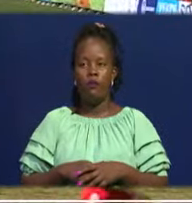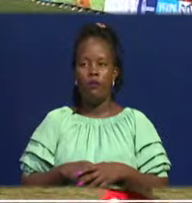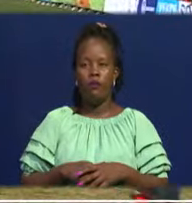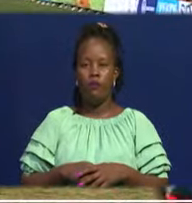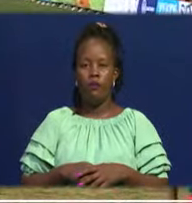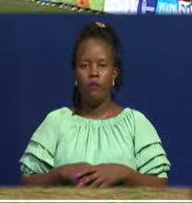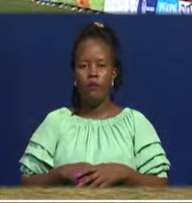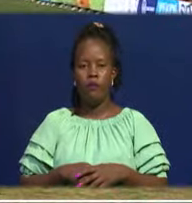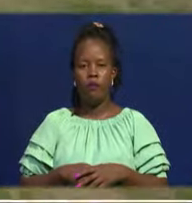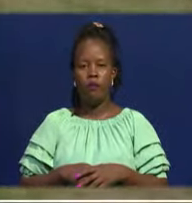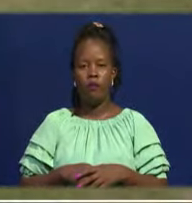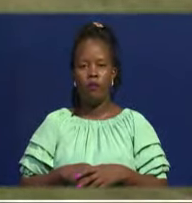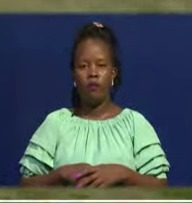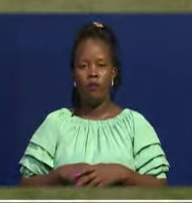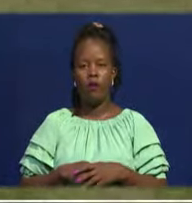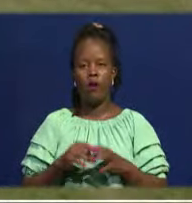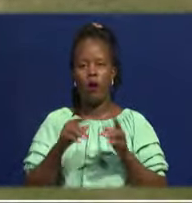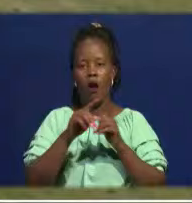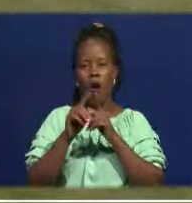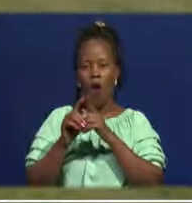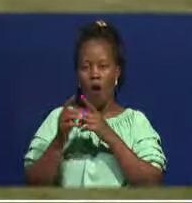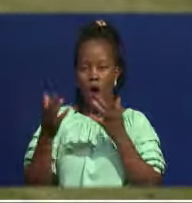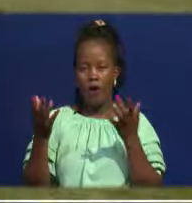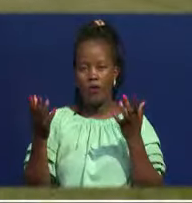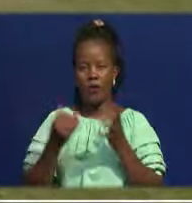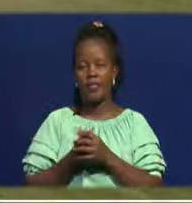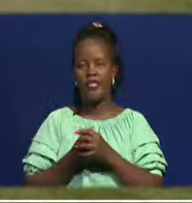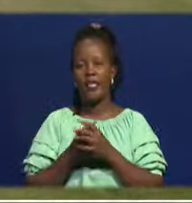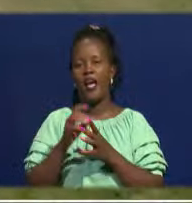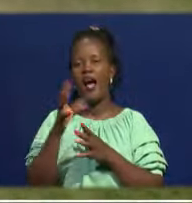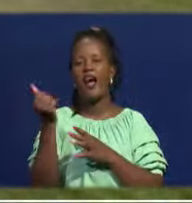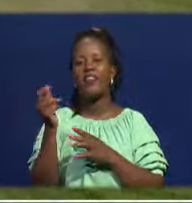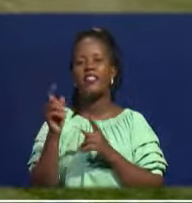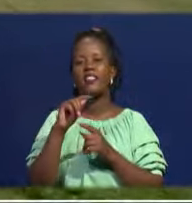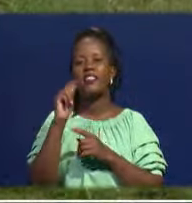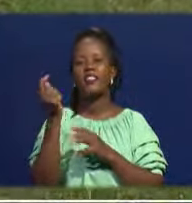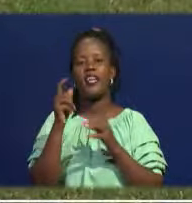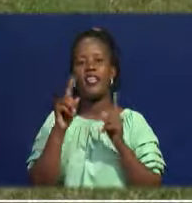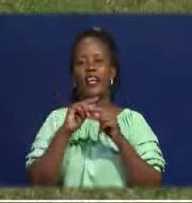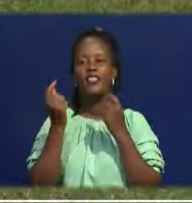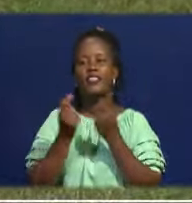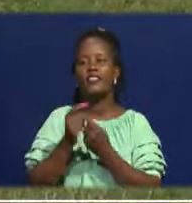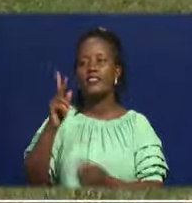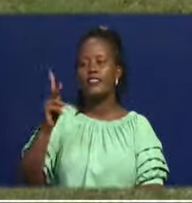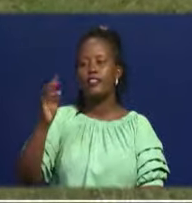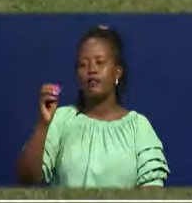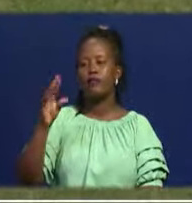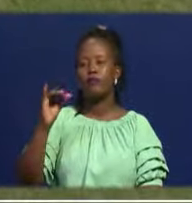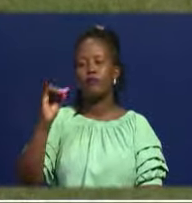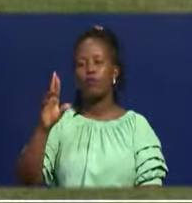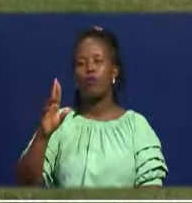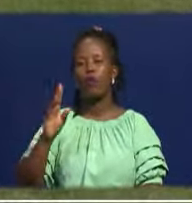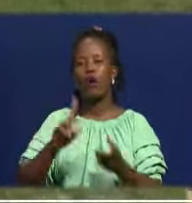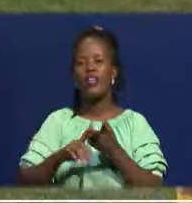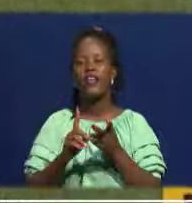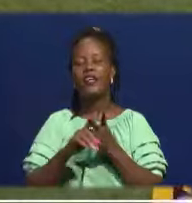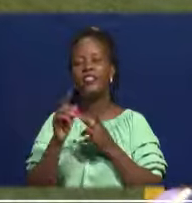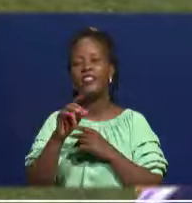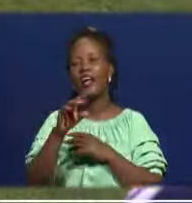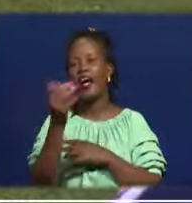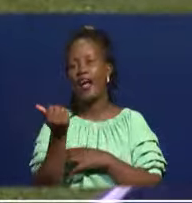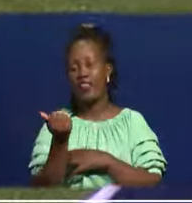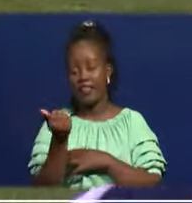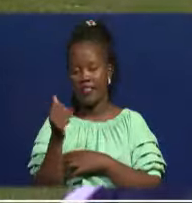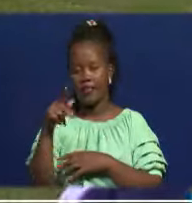and Ms. Gebu Sime. Wakati huo huo, timu mseto ya Kenya Reynolds Kipkoril, Virginia Nyambura, Chumbe Munguti na